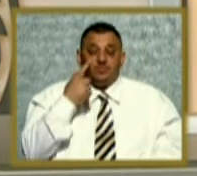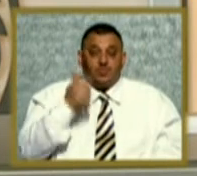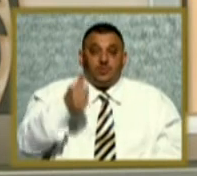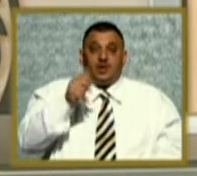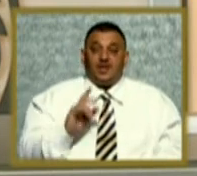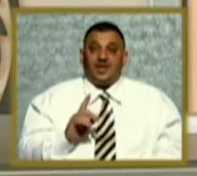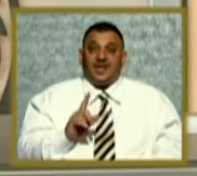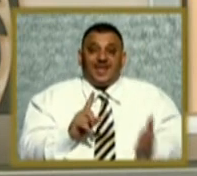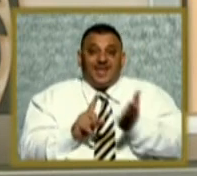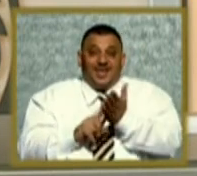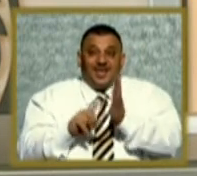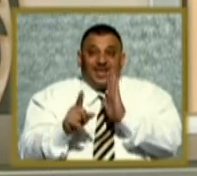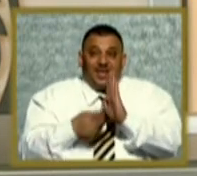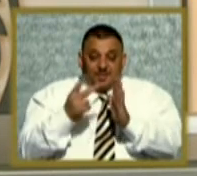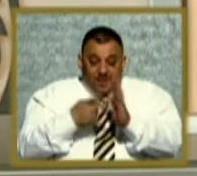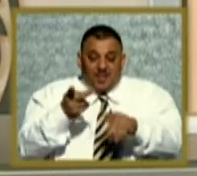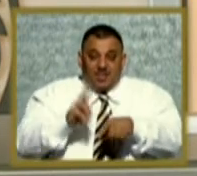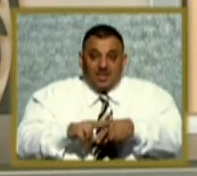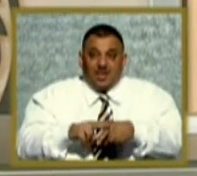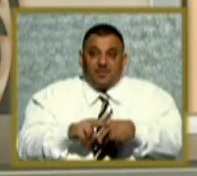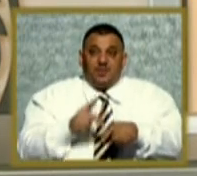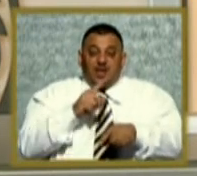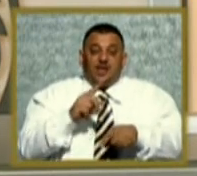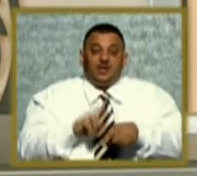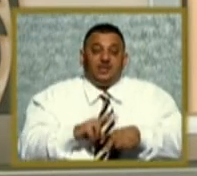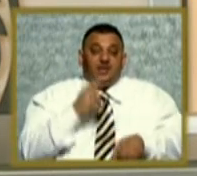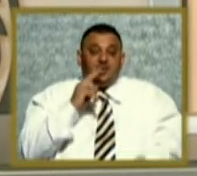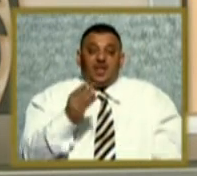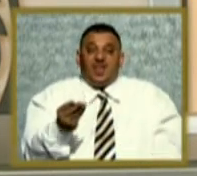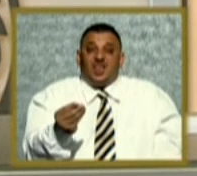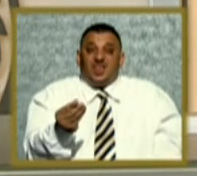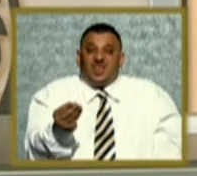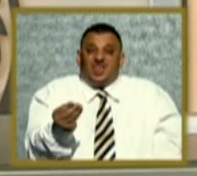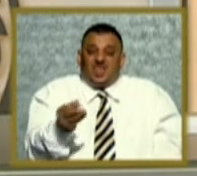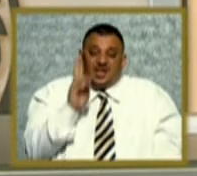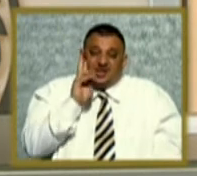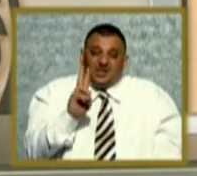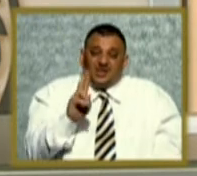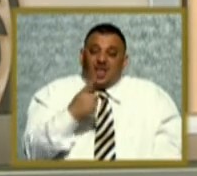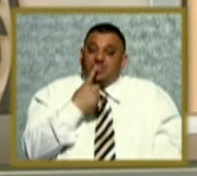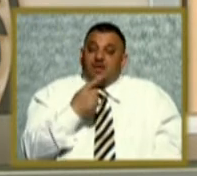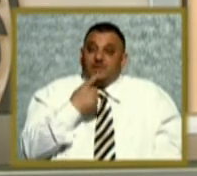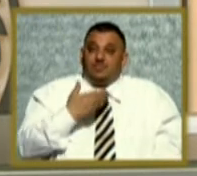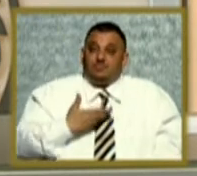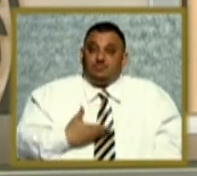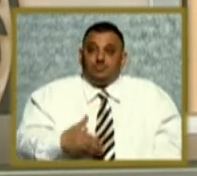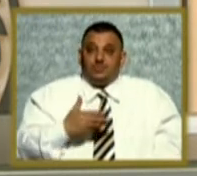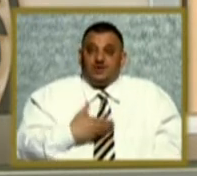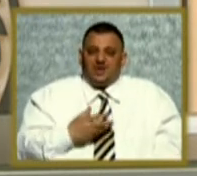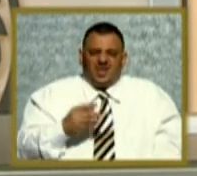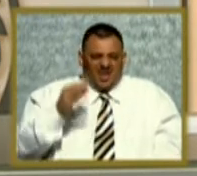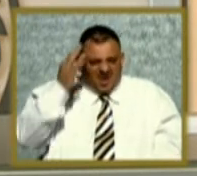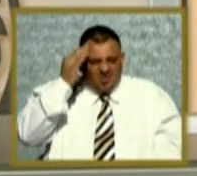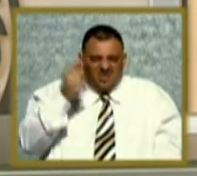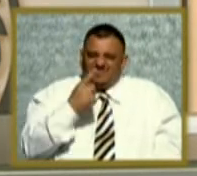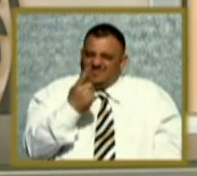أما إذا نزل ثم عاد مرة ثانية فتنظر، فإن كان غير دم العادة، كان طبعا دم العادة أسود ثخين